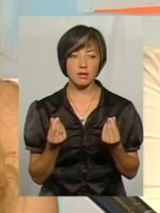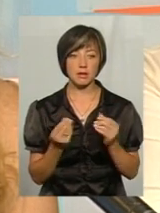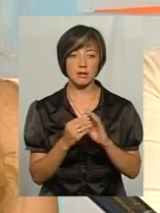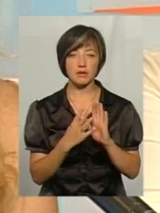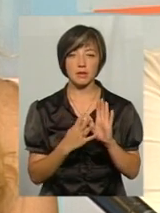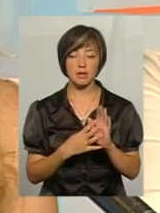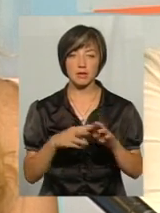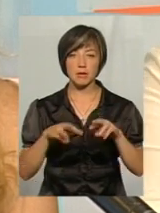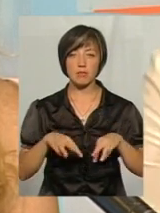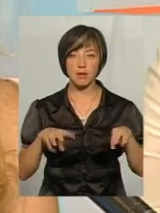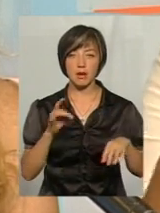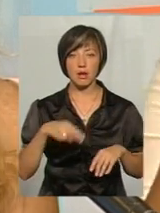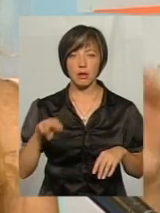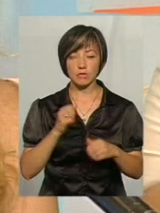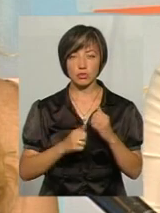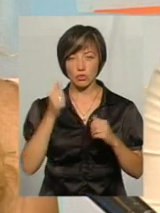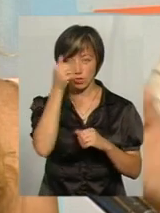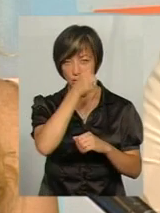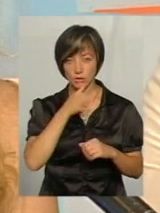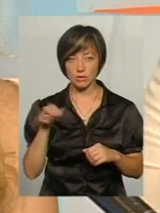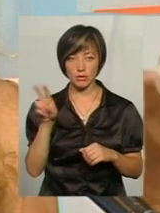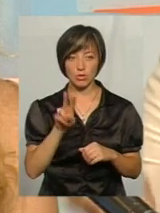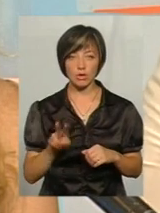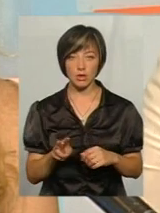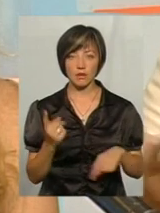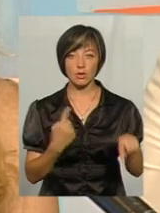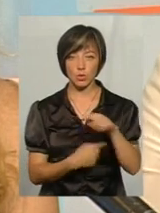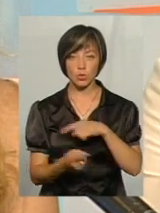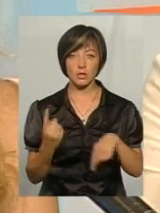19 мільярдів щорічно доларів крутиться